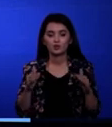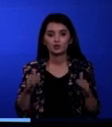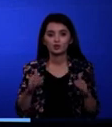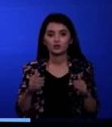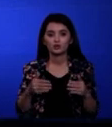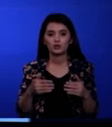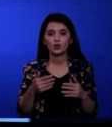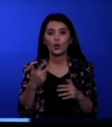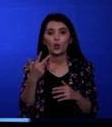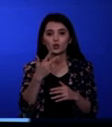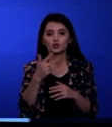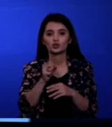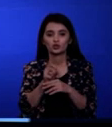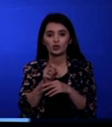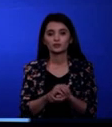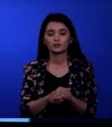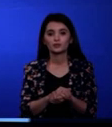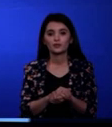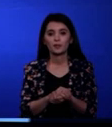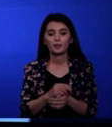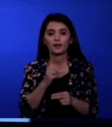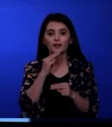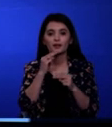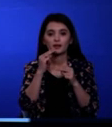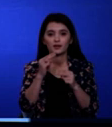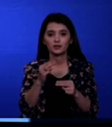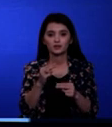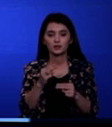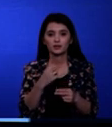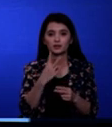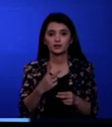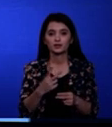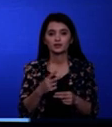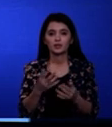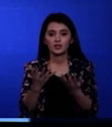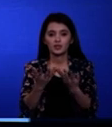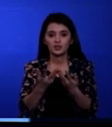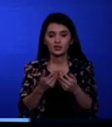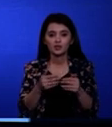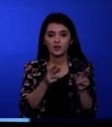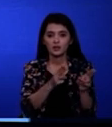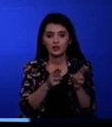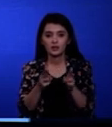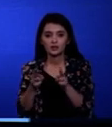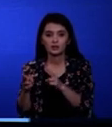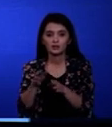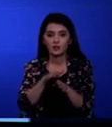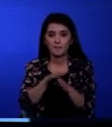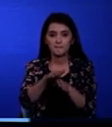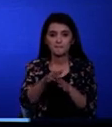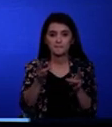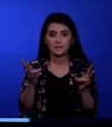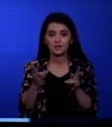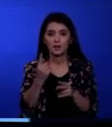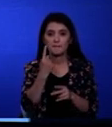endi 3-chi topshiriqqa o'tamiz. Diqqat bilan e'tibor qiling. Yechimni tartib bilan bajaramiz.